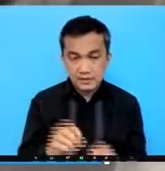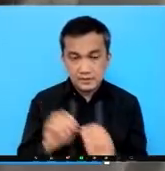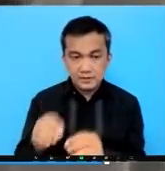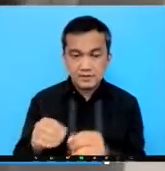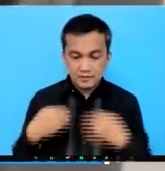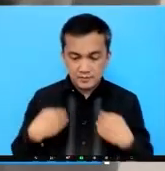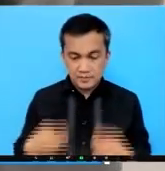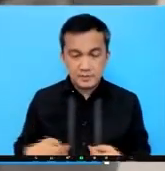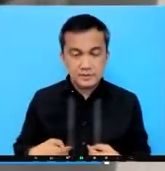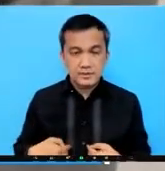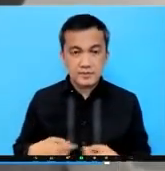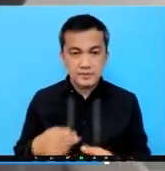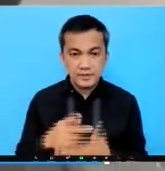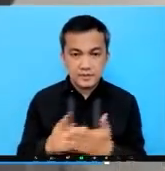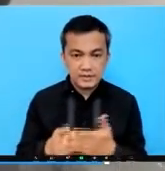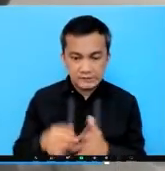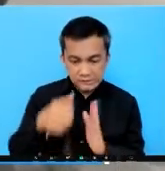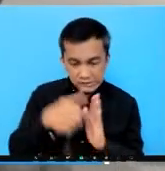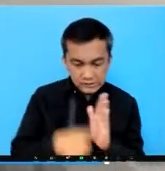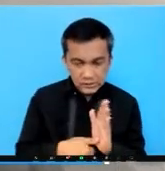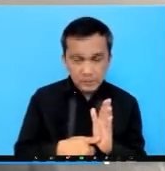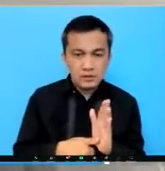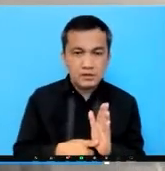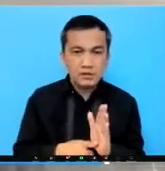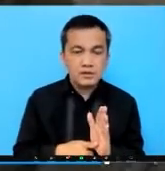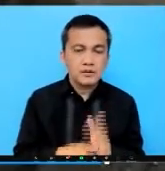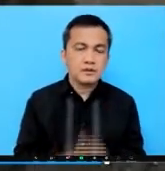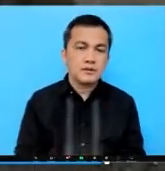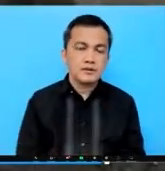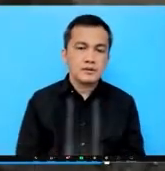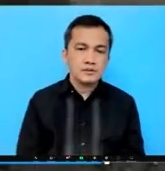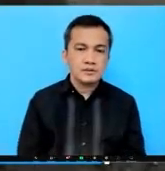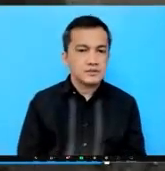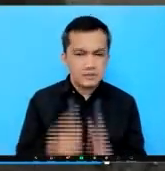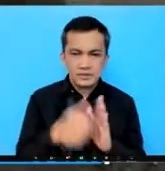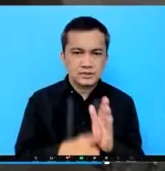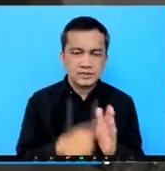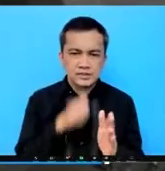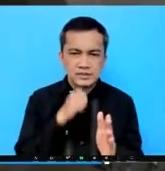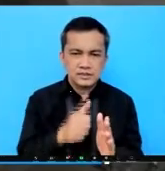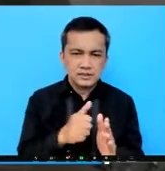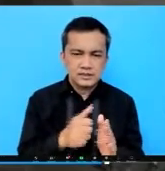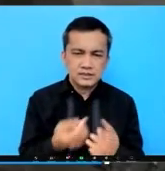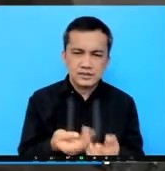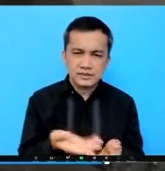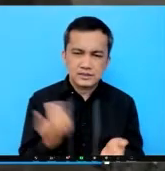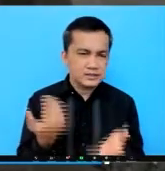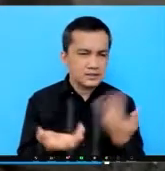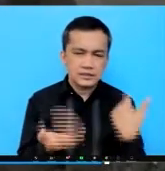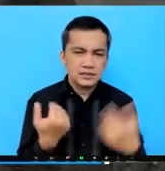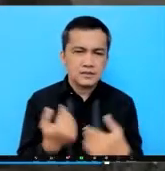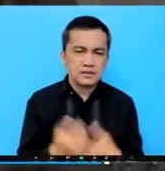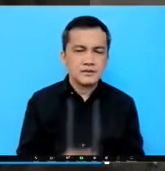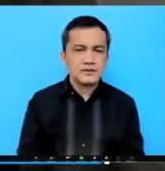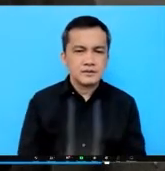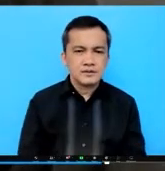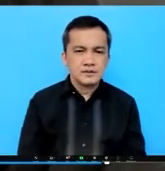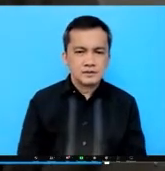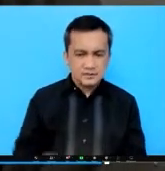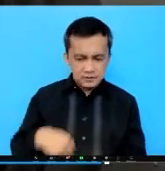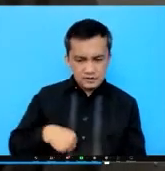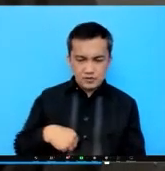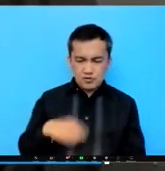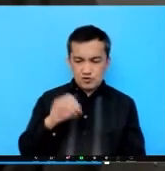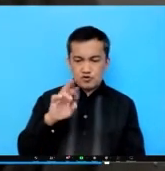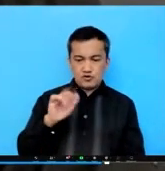katawan ng bangkay na pinag-e-embalsamuhan. Sa embalming po is hindi po talaga nagtatanggal ng internal organs.